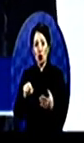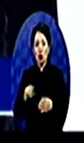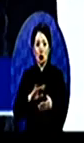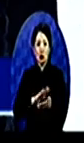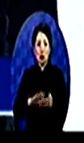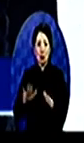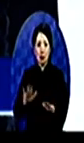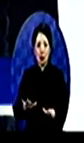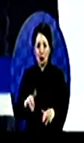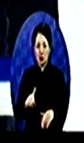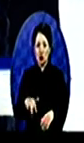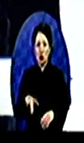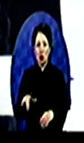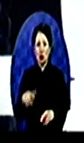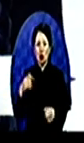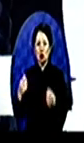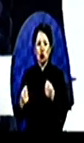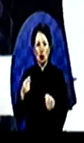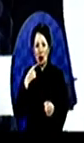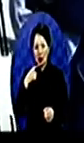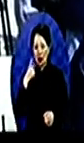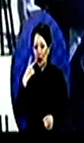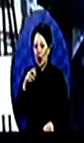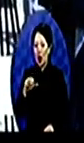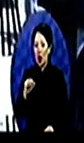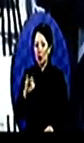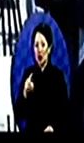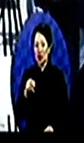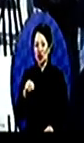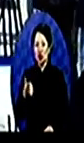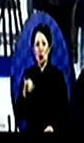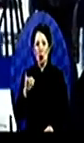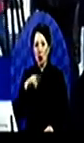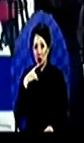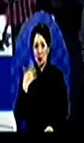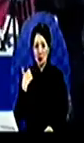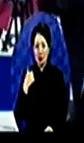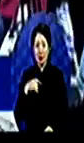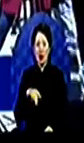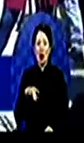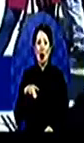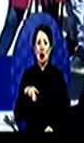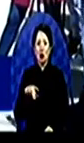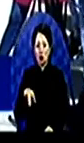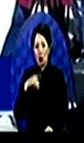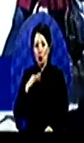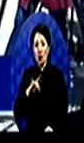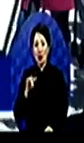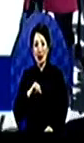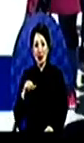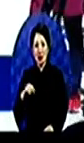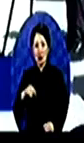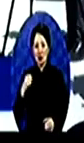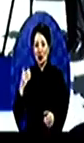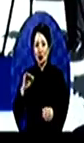намар амар чиний өдрөө ирэх жолооч төр их ярддаг хэцүү байсан. Мөрөнгийн даваа нисх хоёр хооронд Мэр Мөрөнгийн ард ирэхдээ зөвдөг таксины жолооч